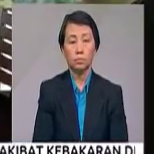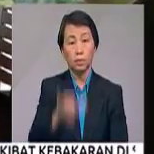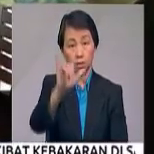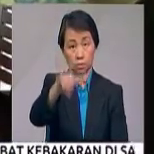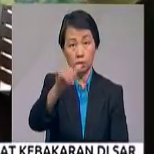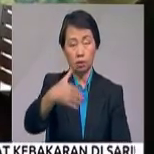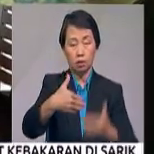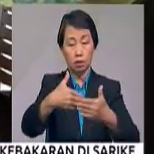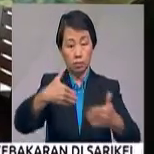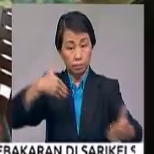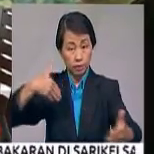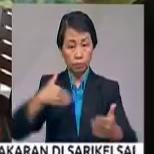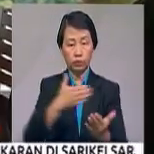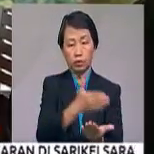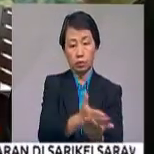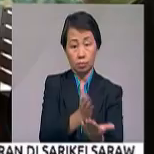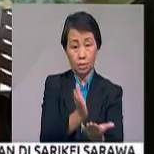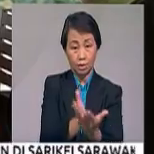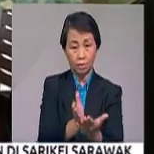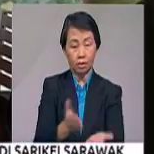Sebelum belanjawan dibentangkan,